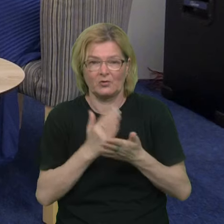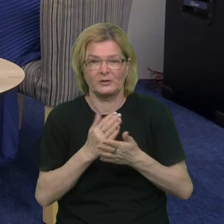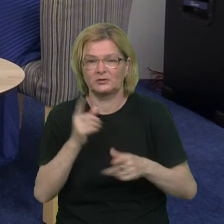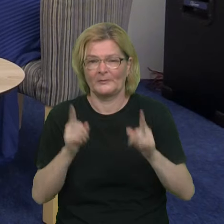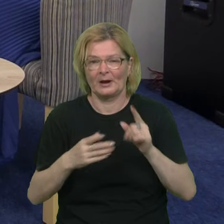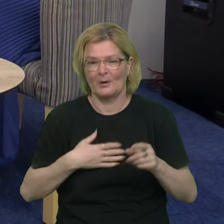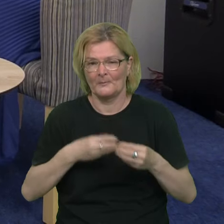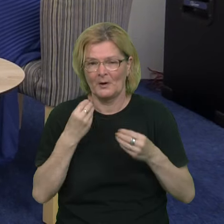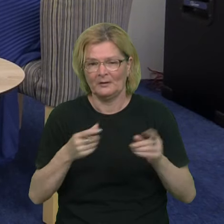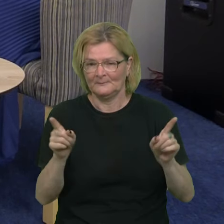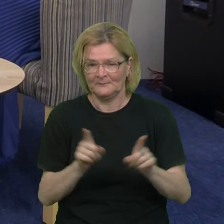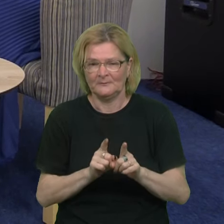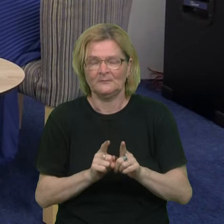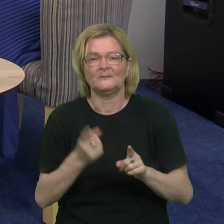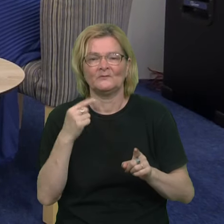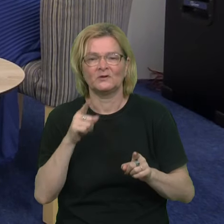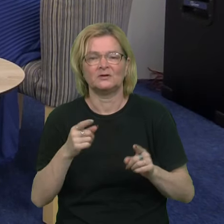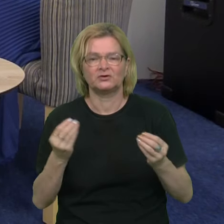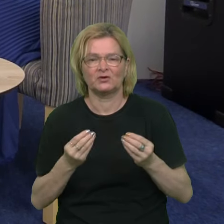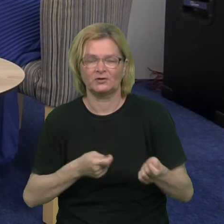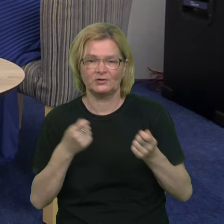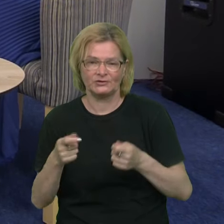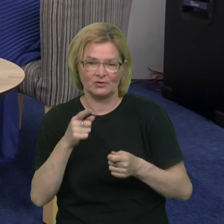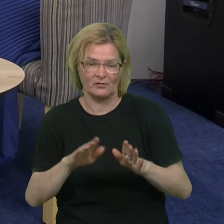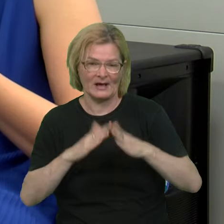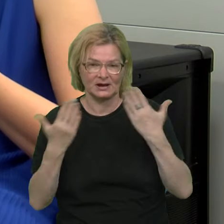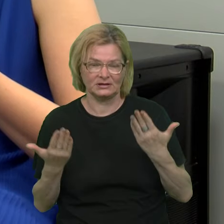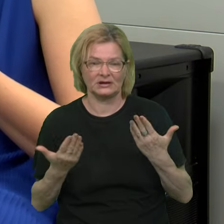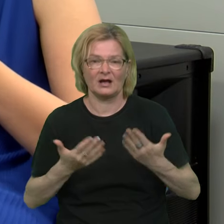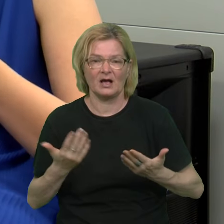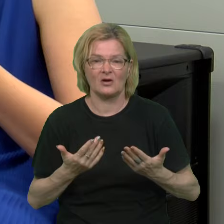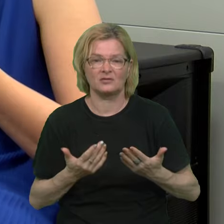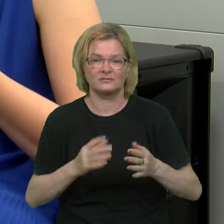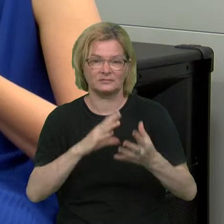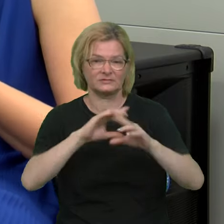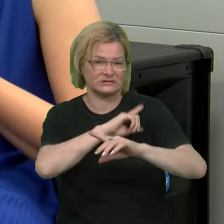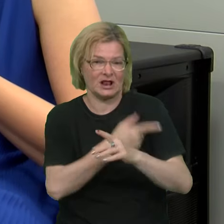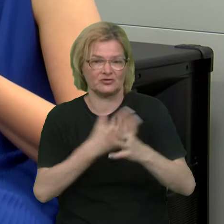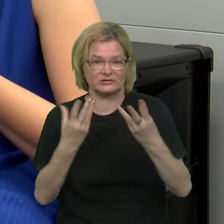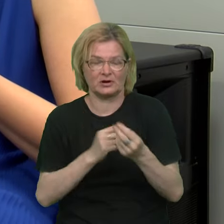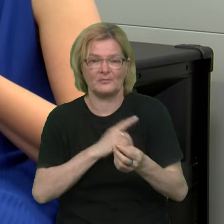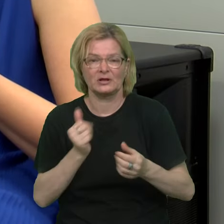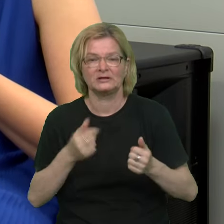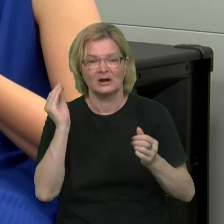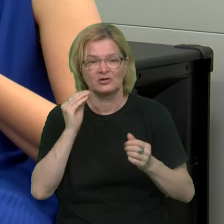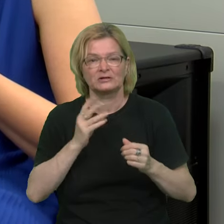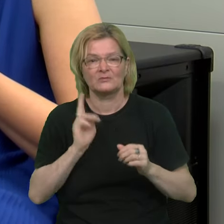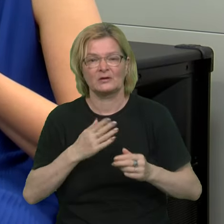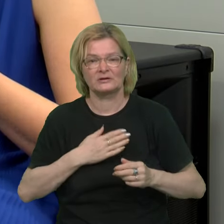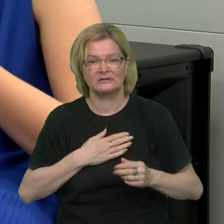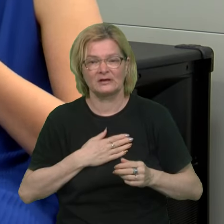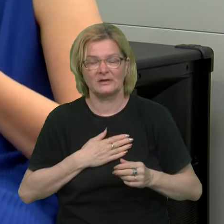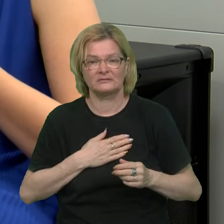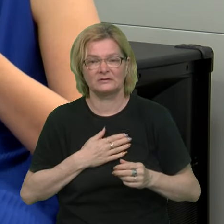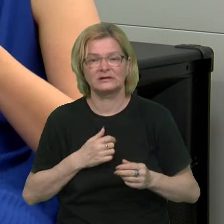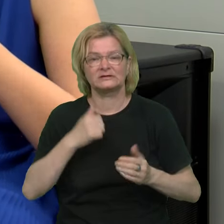specijalnu poruku, uvijek su neke moje poruke iste. Ono što nosi ova knjiga kao najveću poruku, ono što sam ja naučila jeste